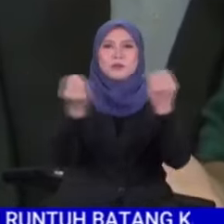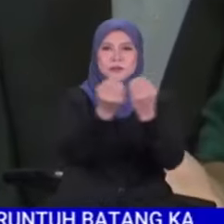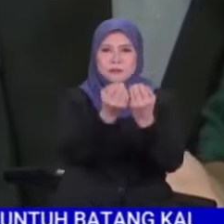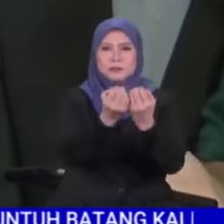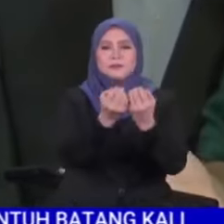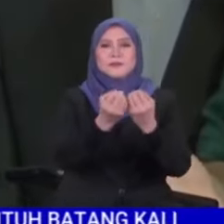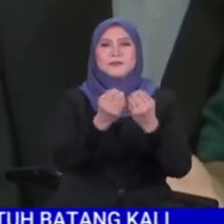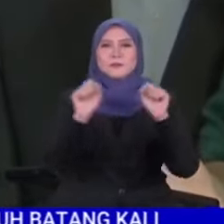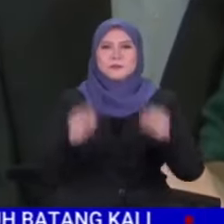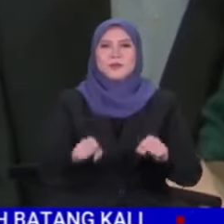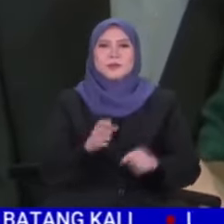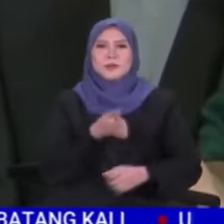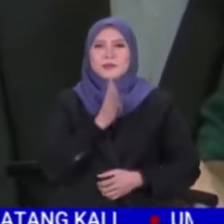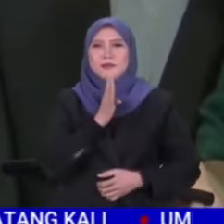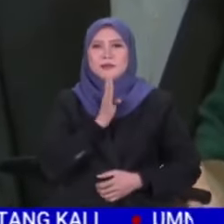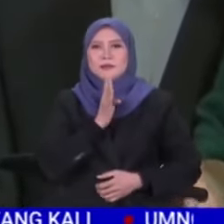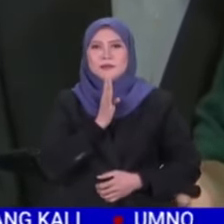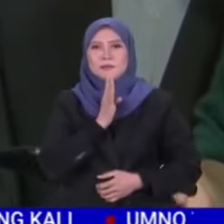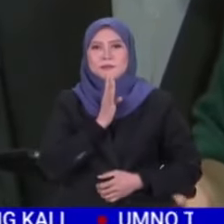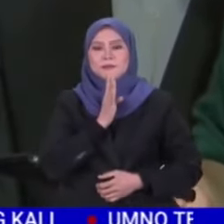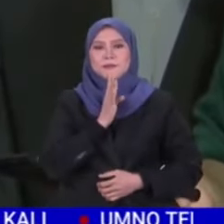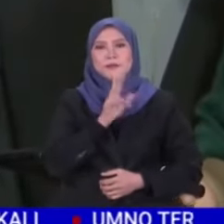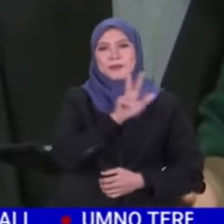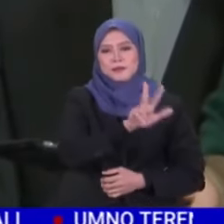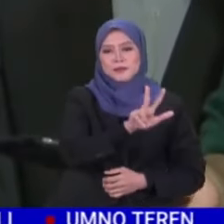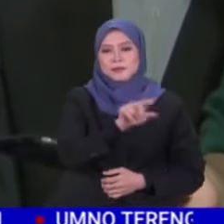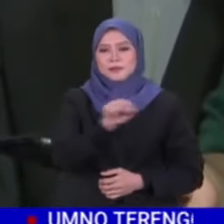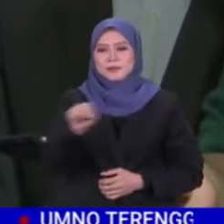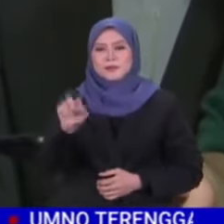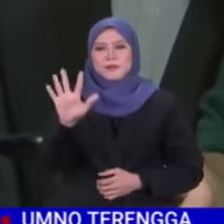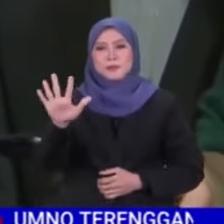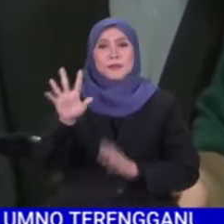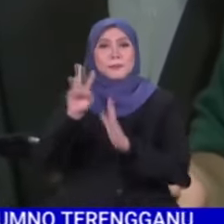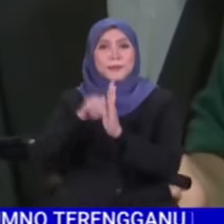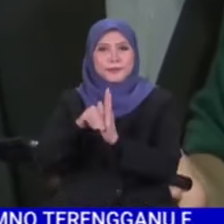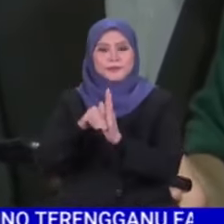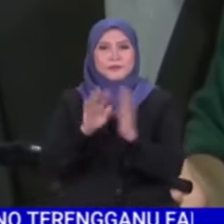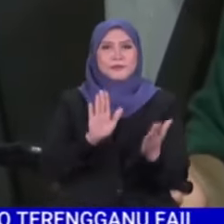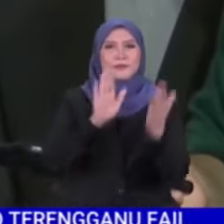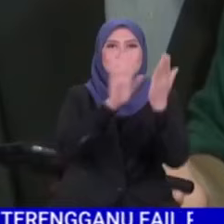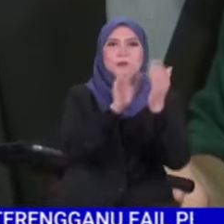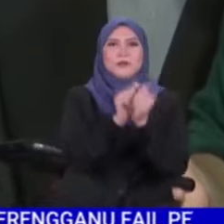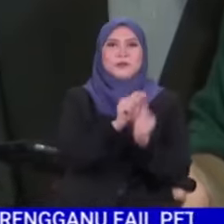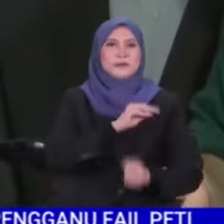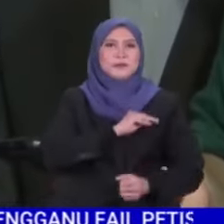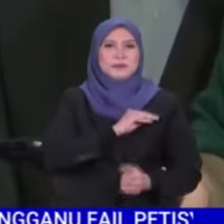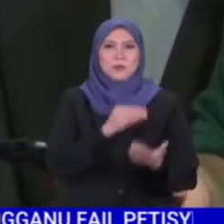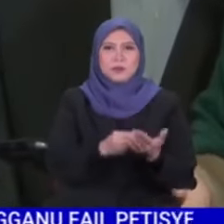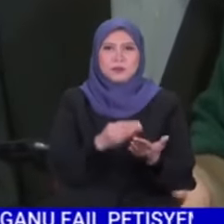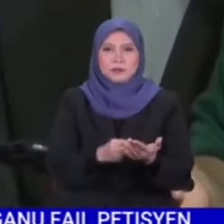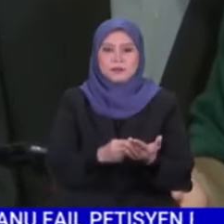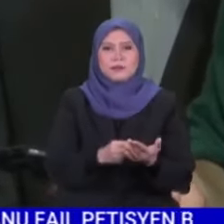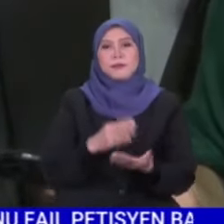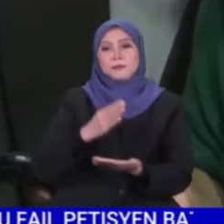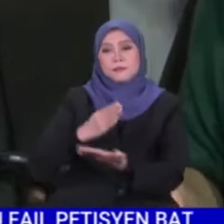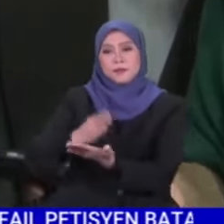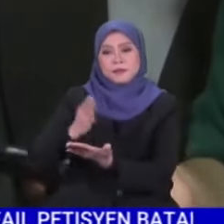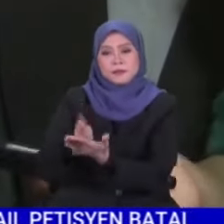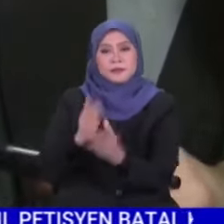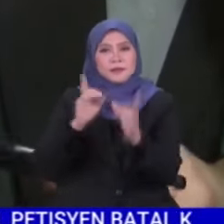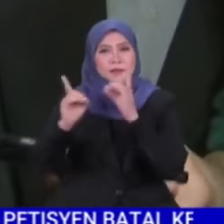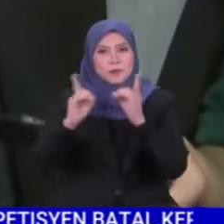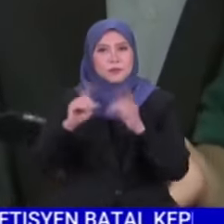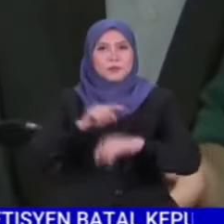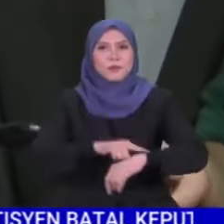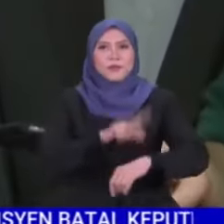terlibat boleh bercakap tiga hingga lima menit di hadapan Menteri Keuangan sendiri yang bajak Dialog itu daripada